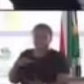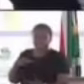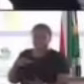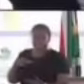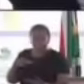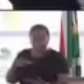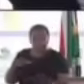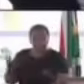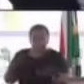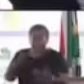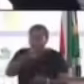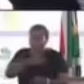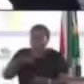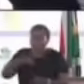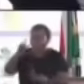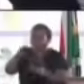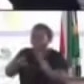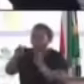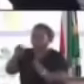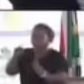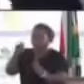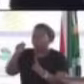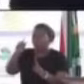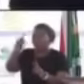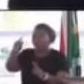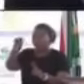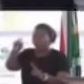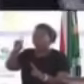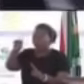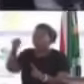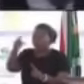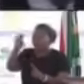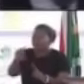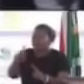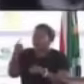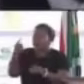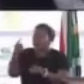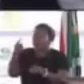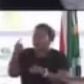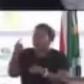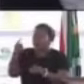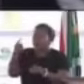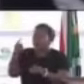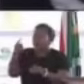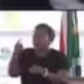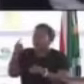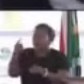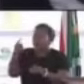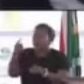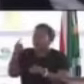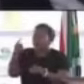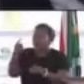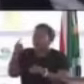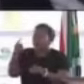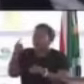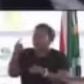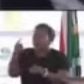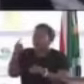Umeya uncanana uMathe ngihlezi ngibambisene naye amkhonze kakhulu. Ngiyabonga